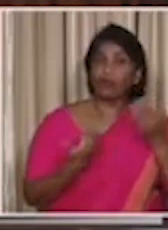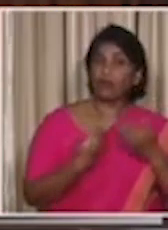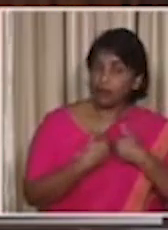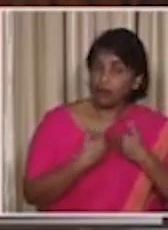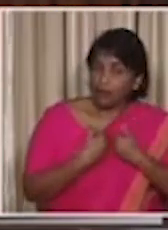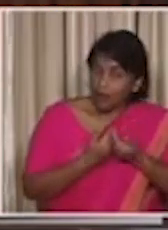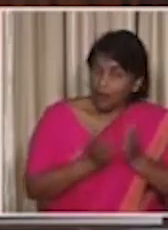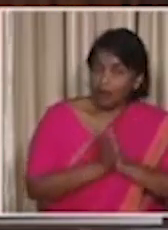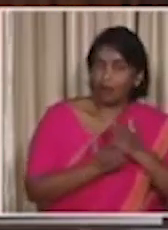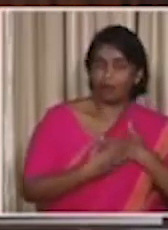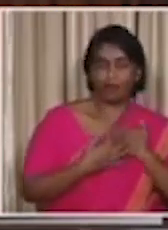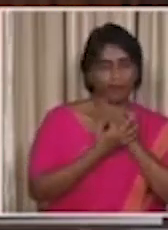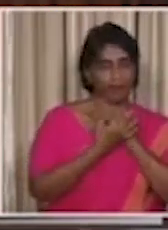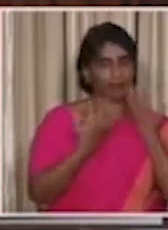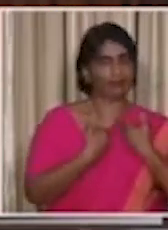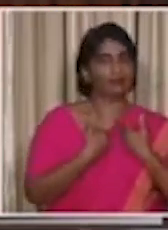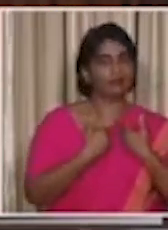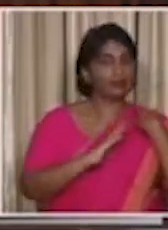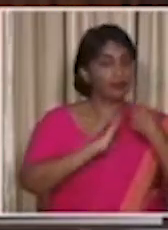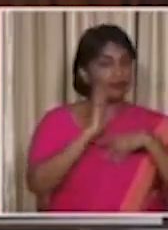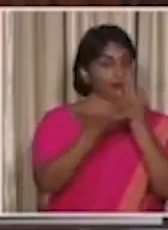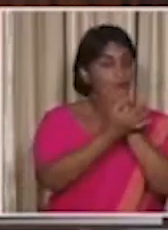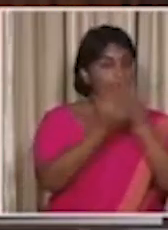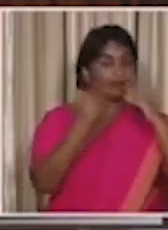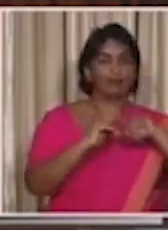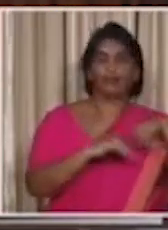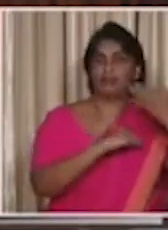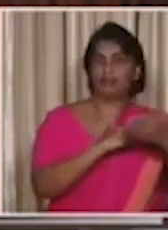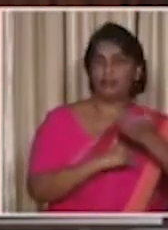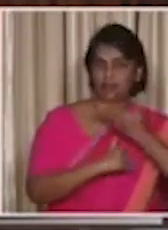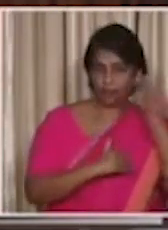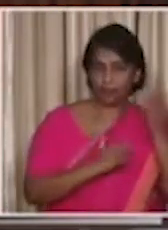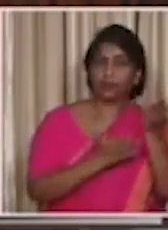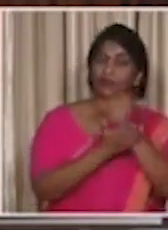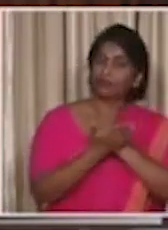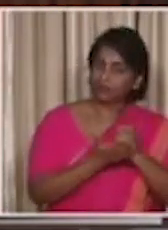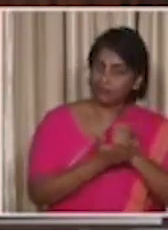අපිටම පහනක් වෙමු. රටම එළිය කළ හැකි විටයි. ඔබ සියලු දෙනාටම ස්තුතියි.